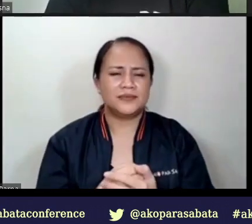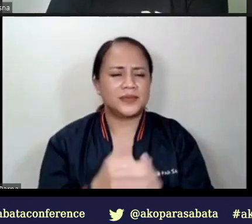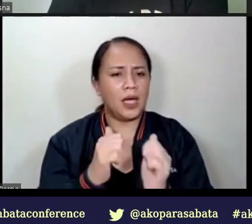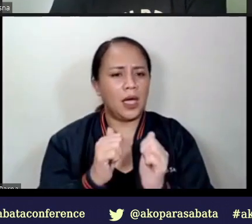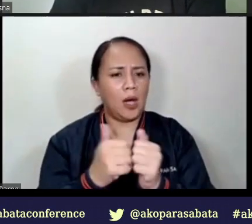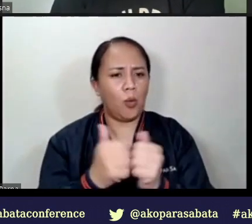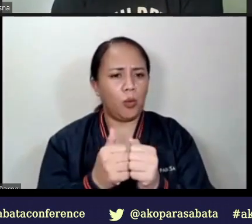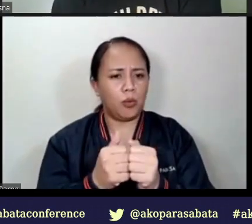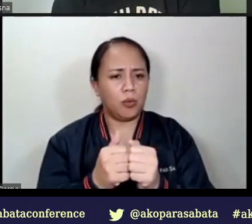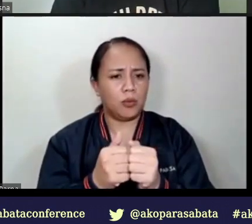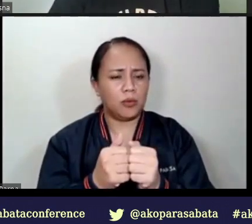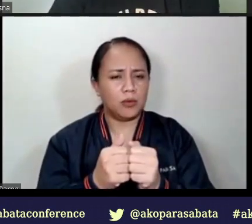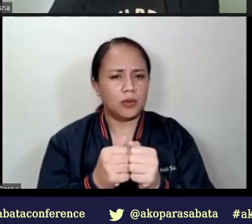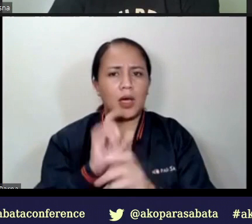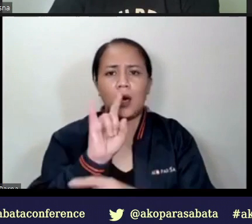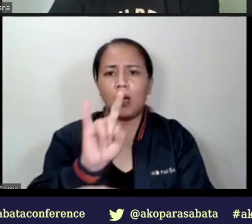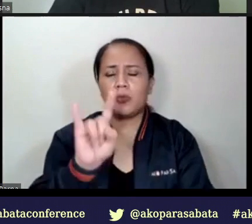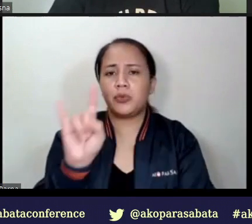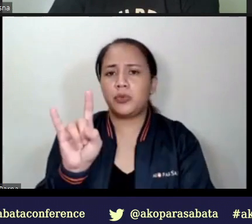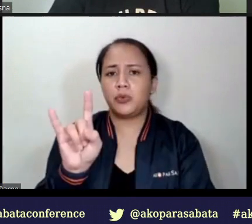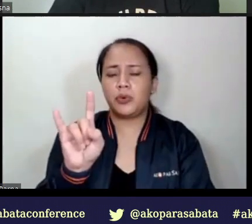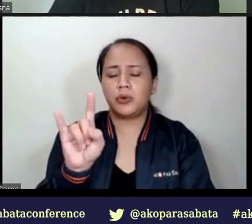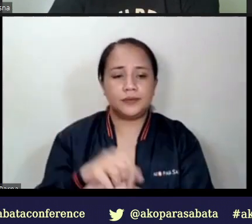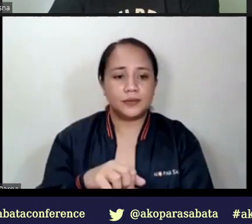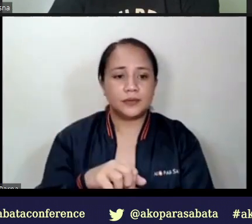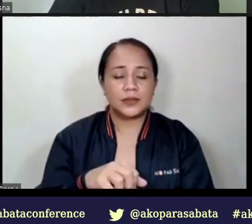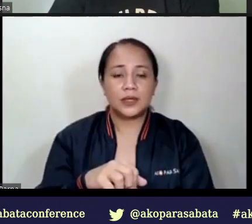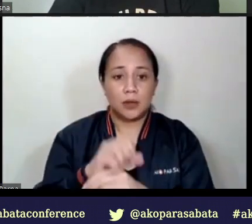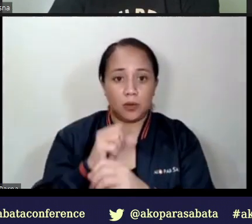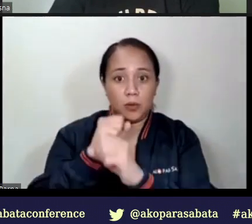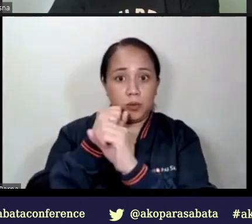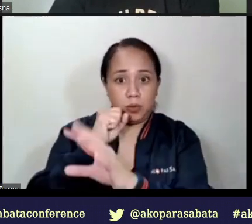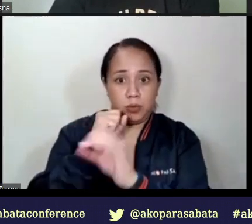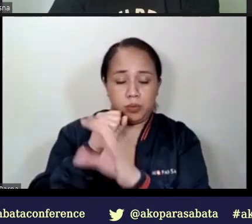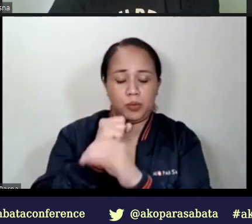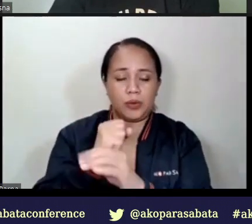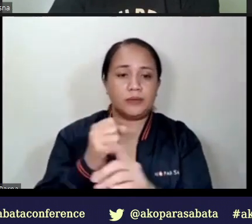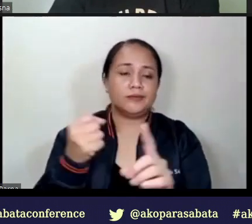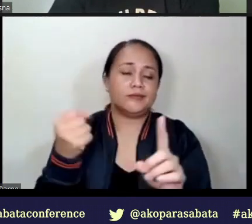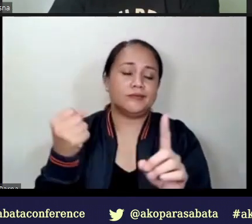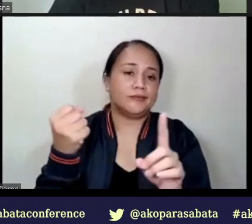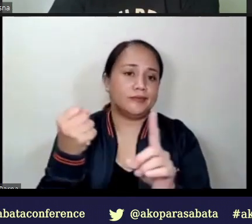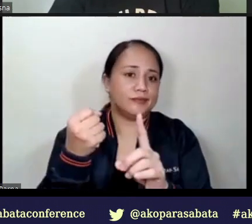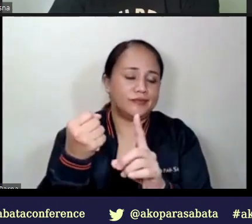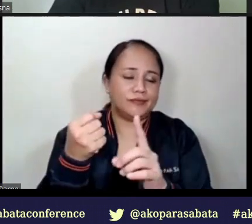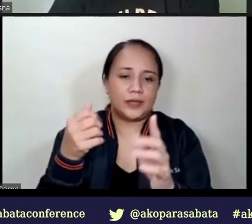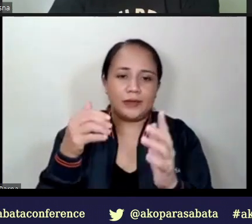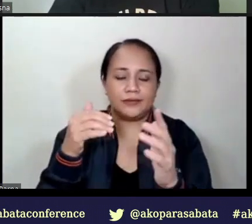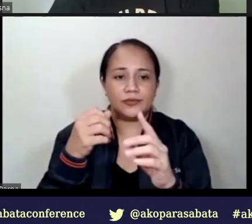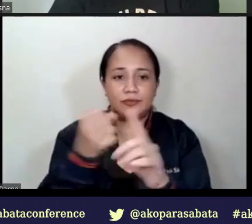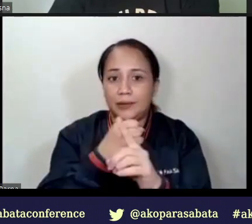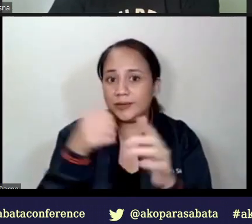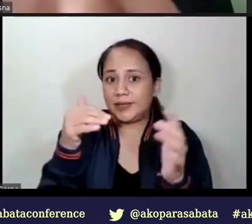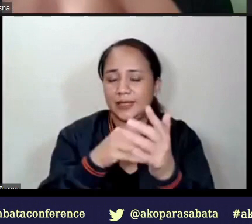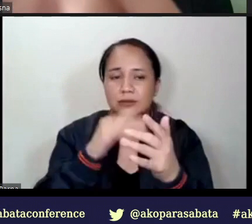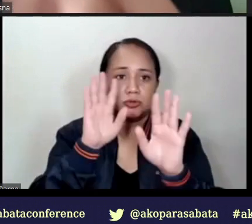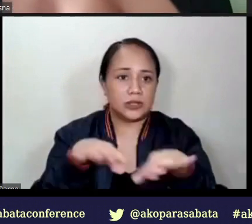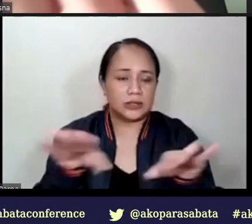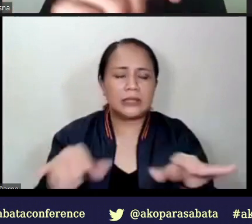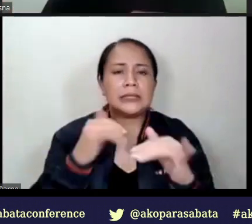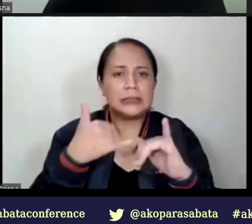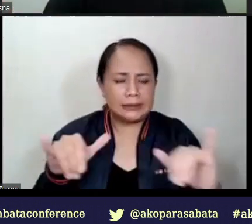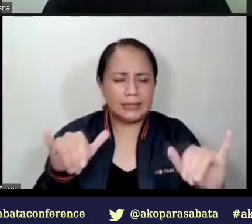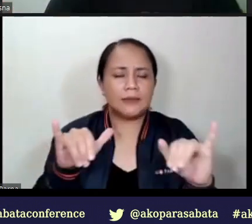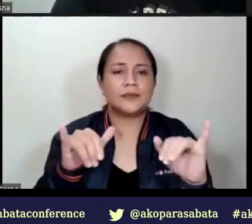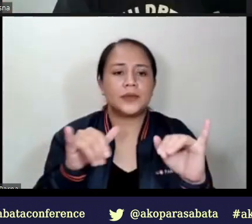tayo makakapag-advocate na bukod sa advocacy natin on violence against children, ay makapag-advocate rin tayo